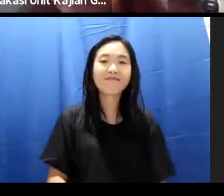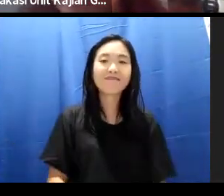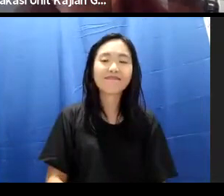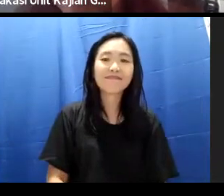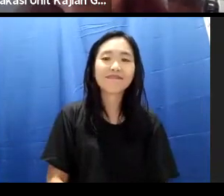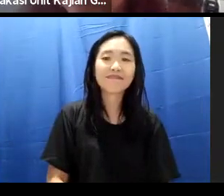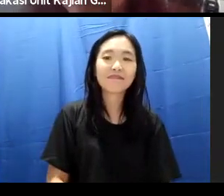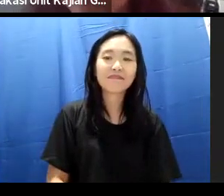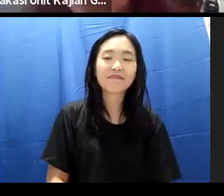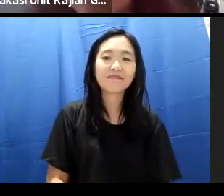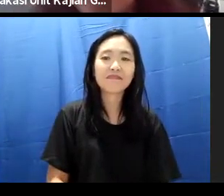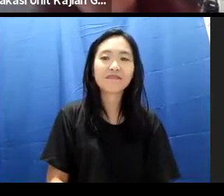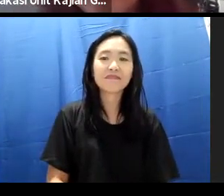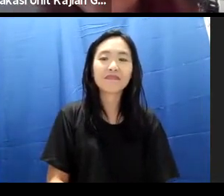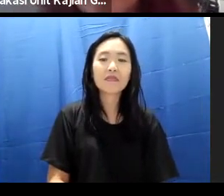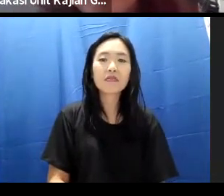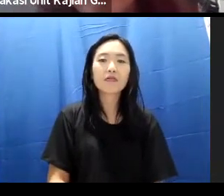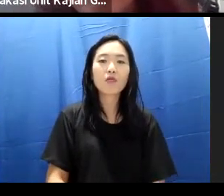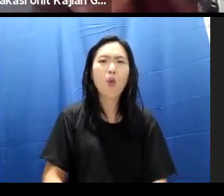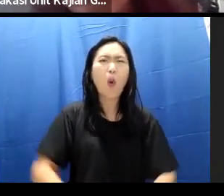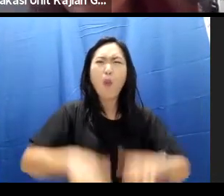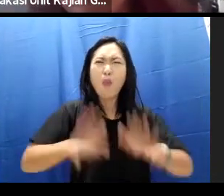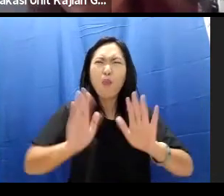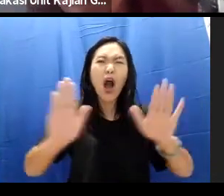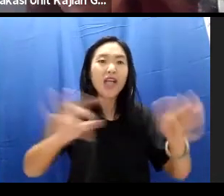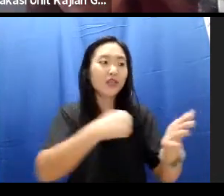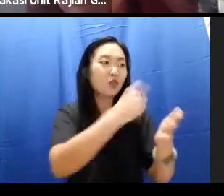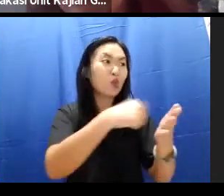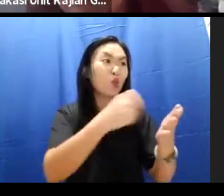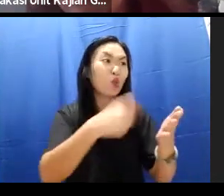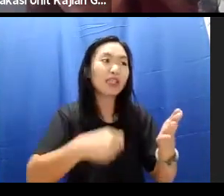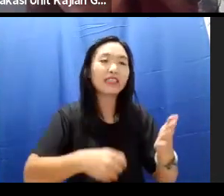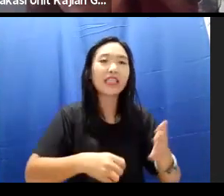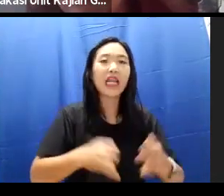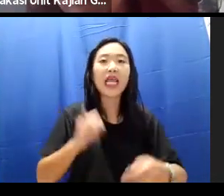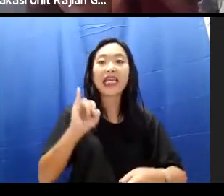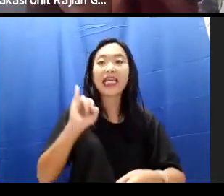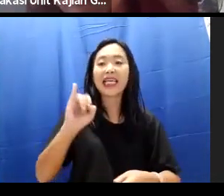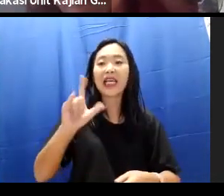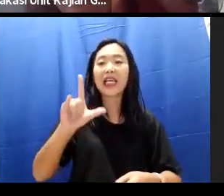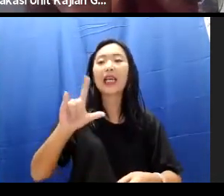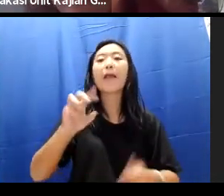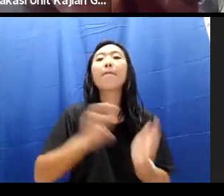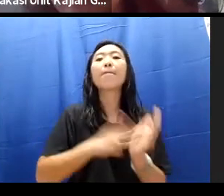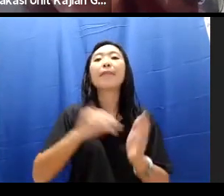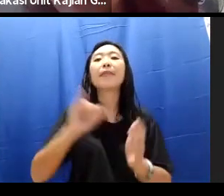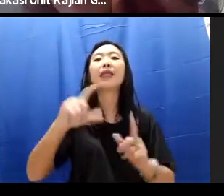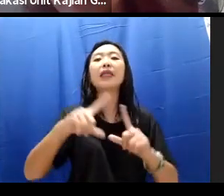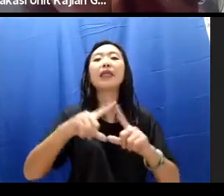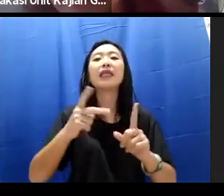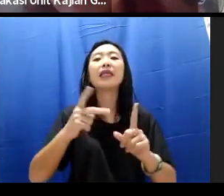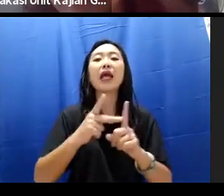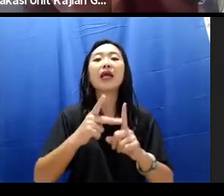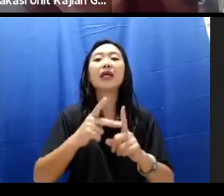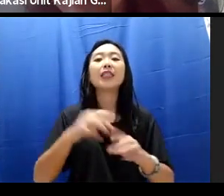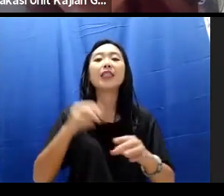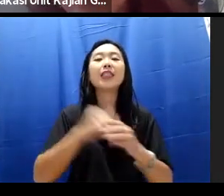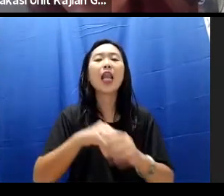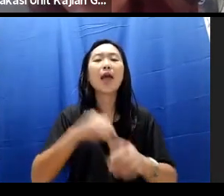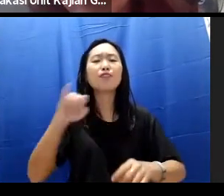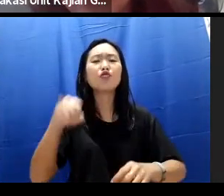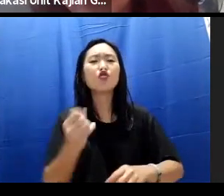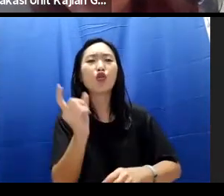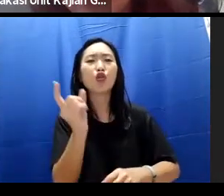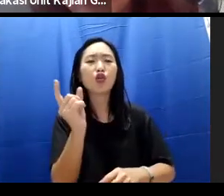sangat produktif menulis berbagai artikel ilmiah. Publikasi ilmiahnya diterbitkan di berbagai jurnal internasional, di